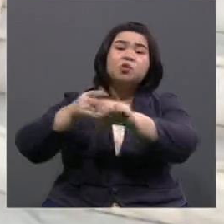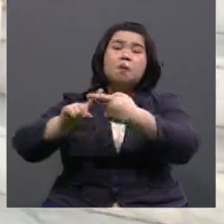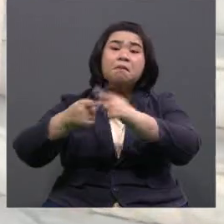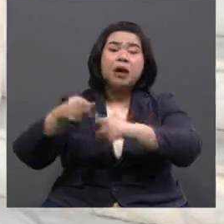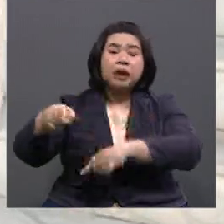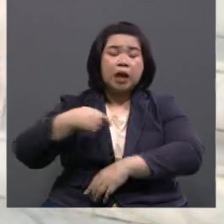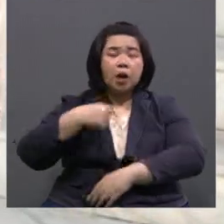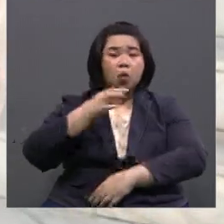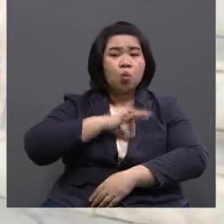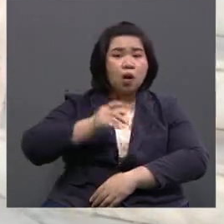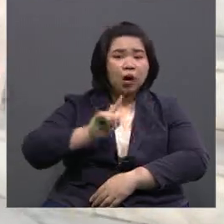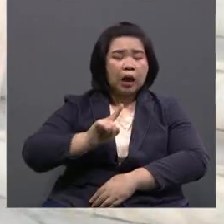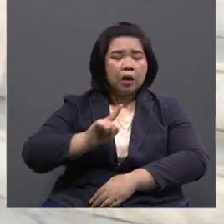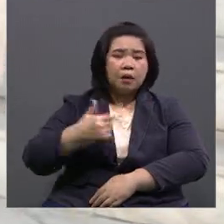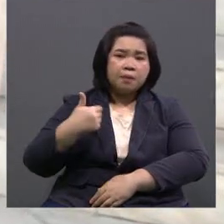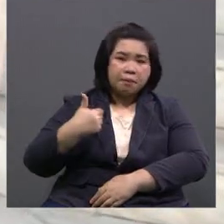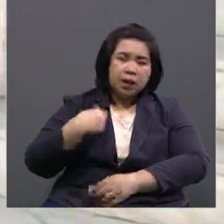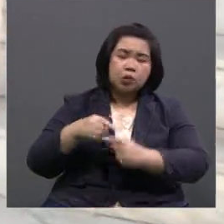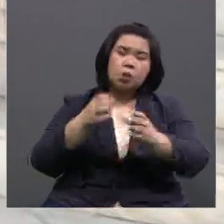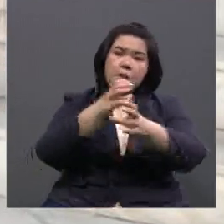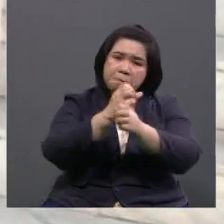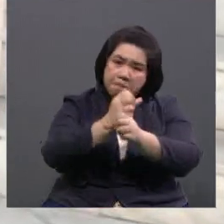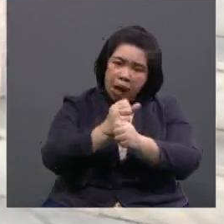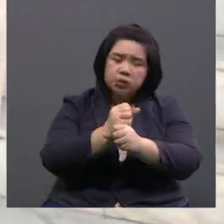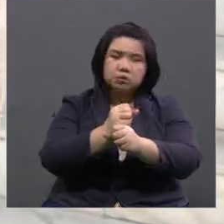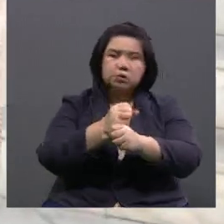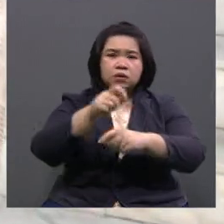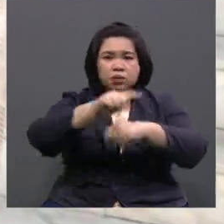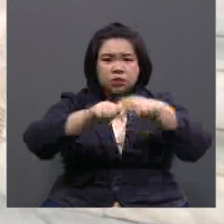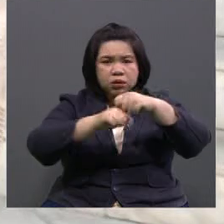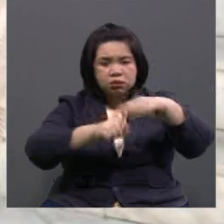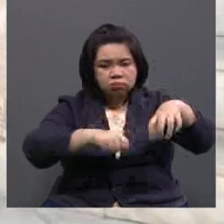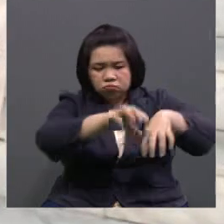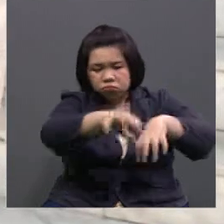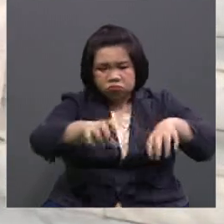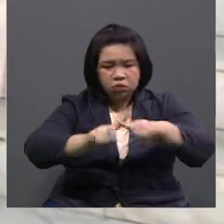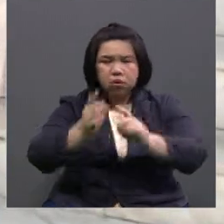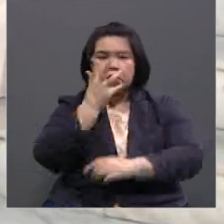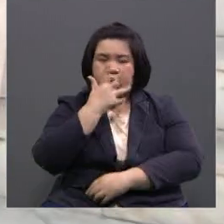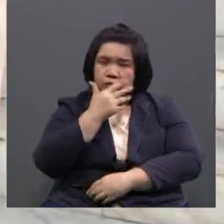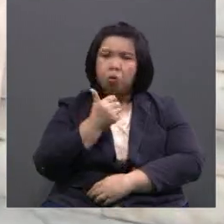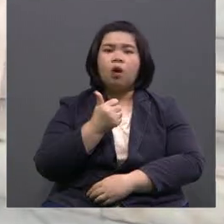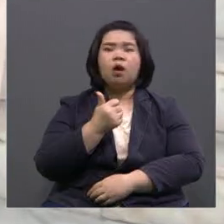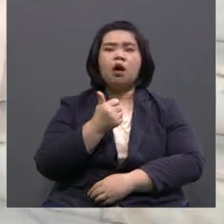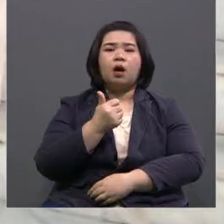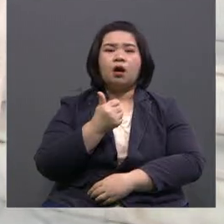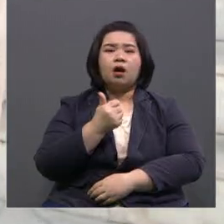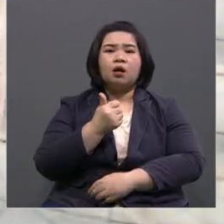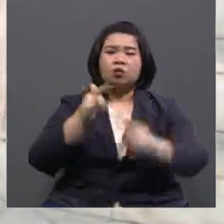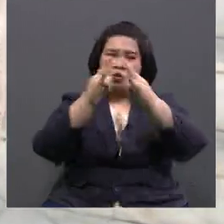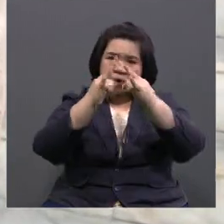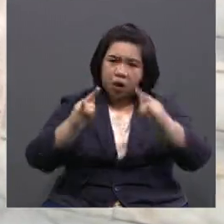เป็นวัดที่รู้สึกว่ามีสถาปัตยกรรมที่สวยงามนะคะแล้วก็พระอุโบสถก็สวยนะ